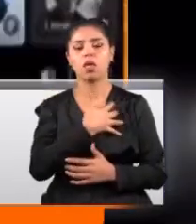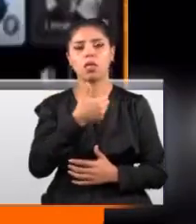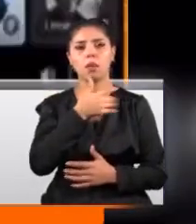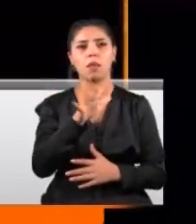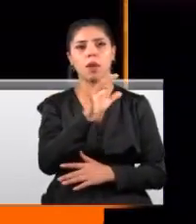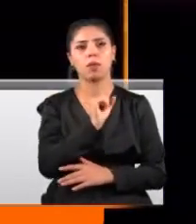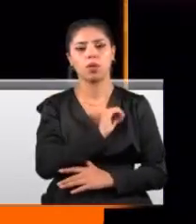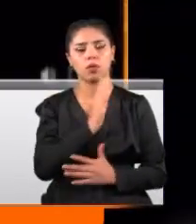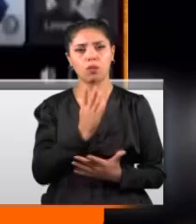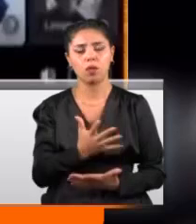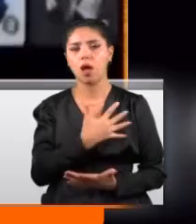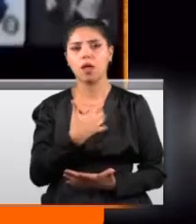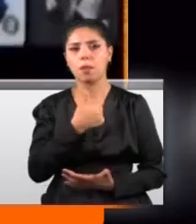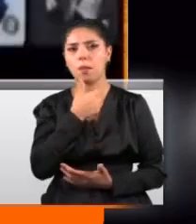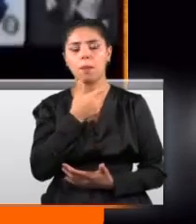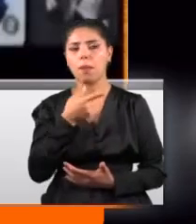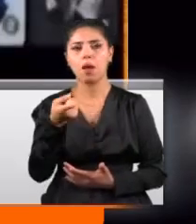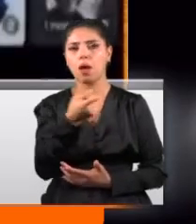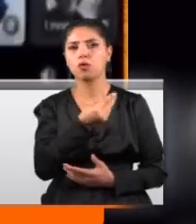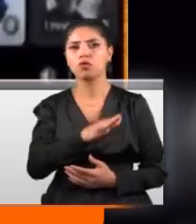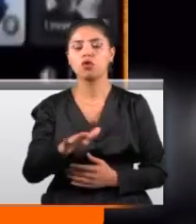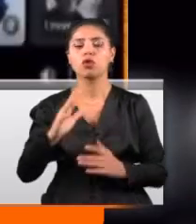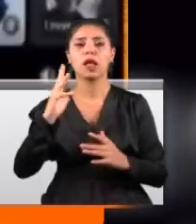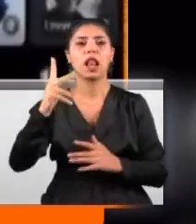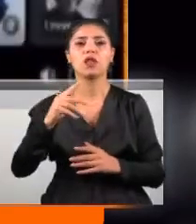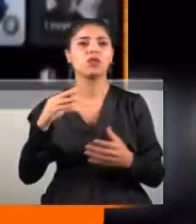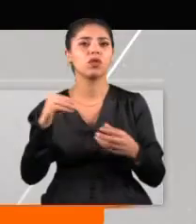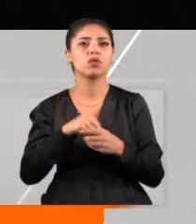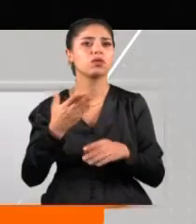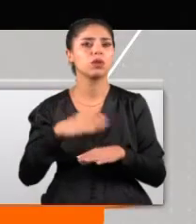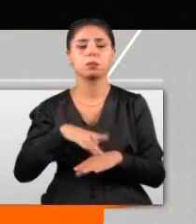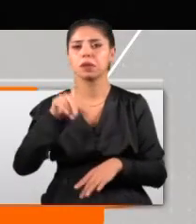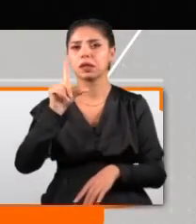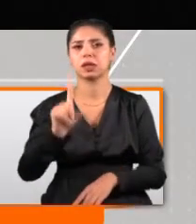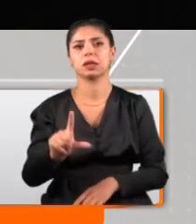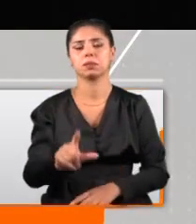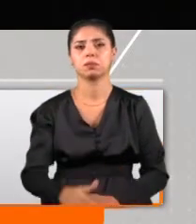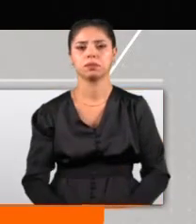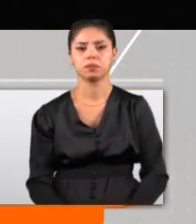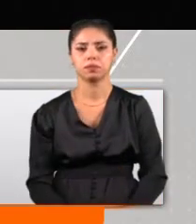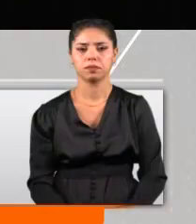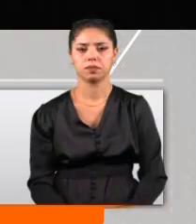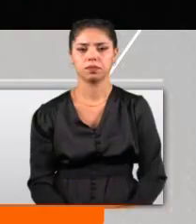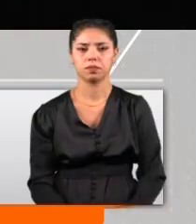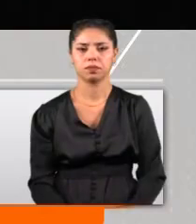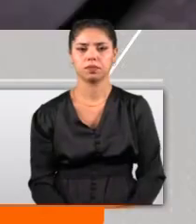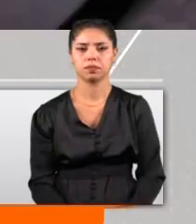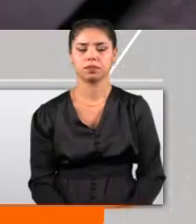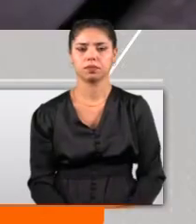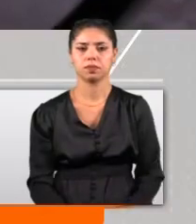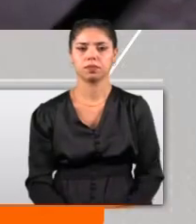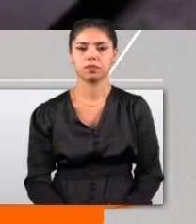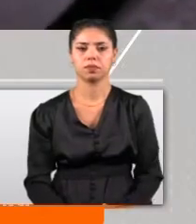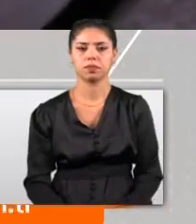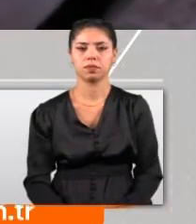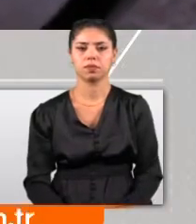tedirgin etti. Peki anne babalar çocuklarının geleceği için nasıl bir yol izlemeli? Bir aile çocuğu artık belli bir yaşa geldi, büyüdü ve ona etki